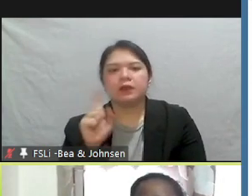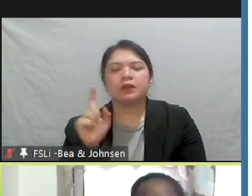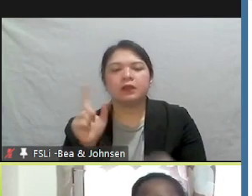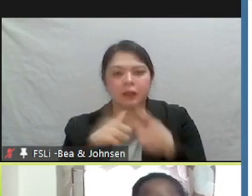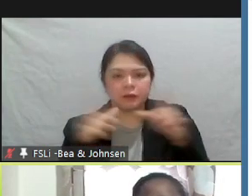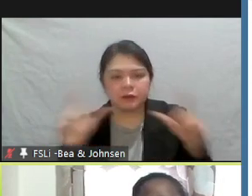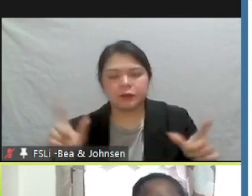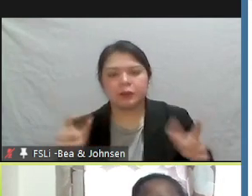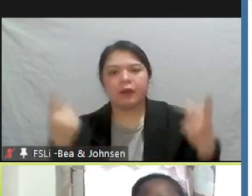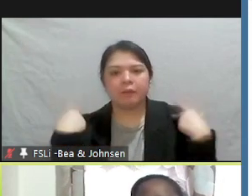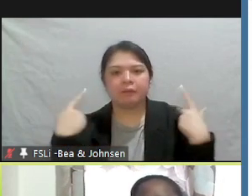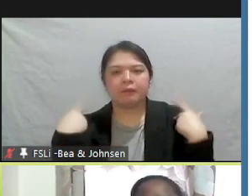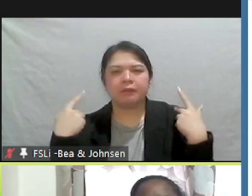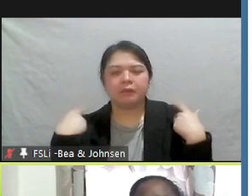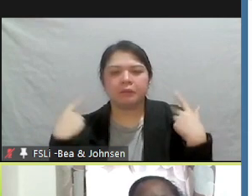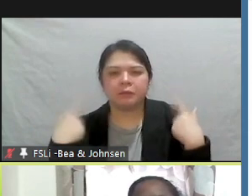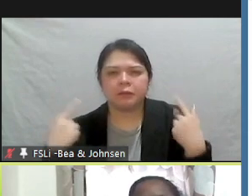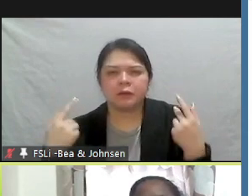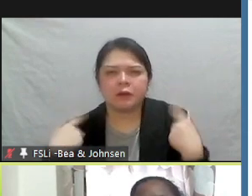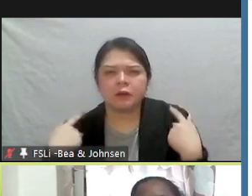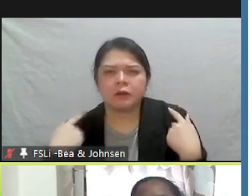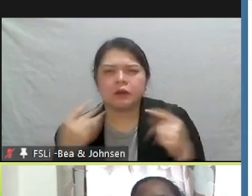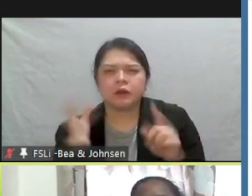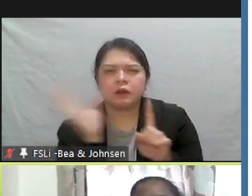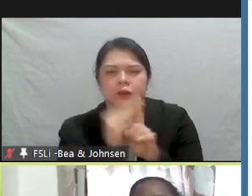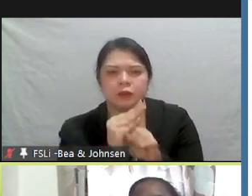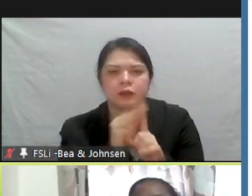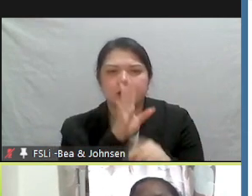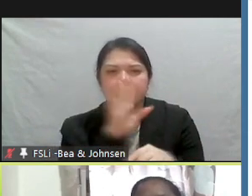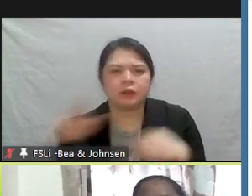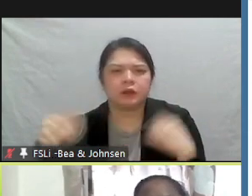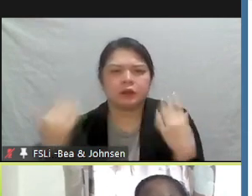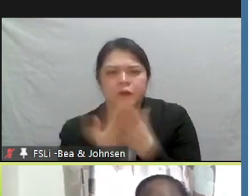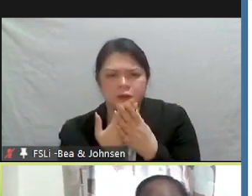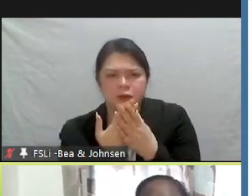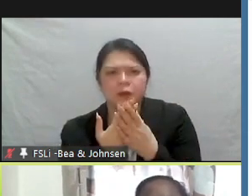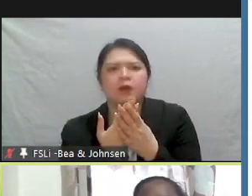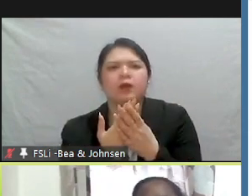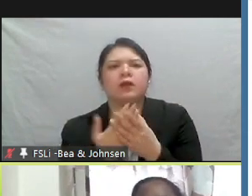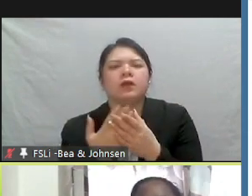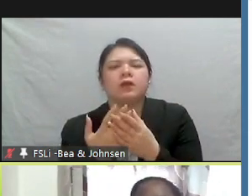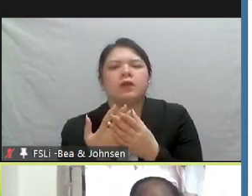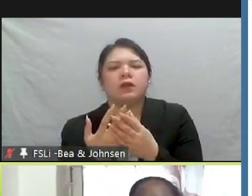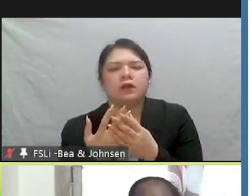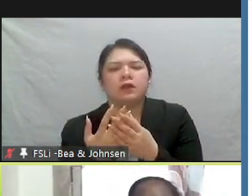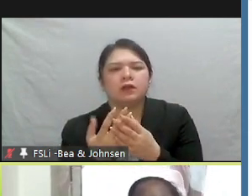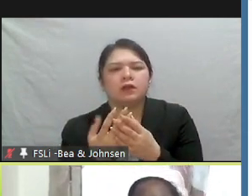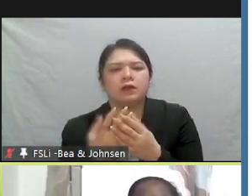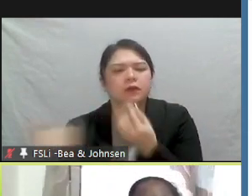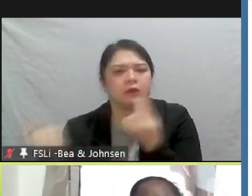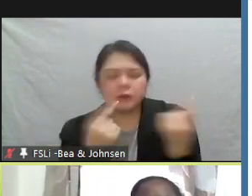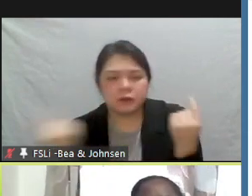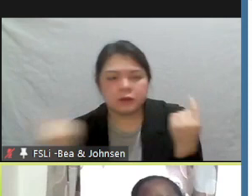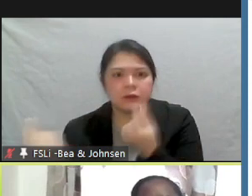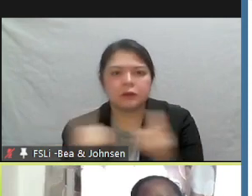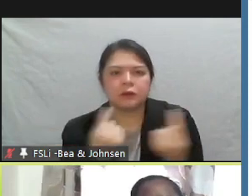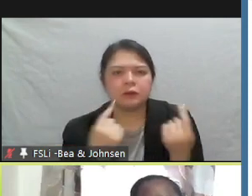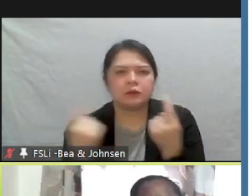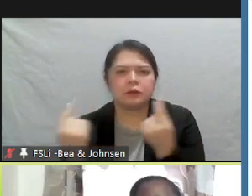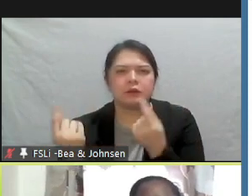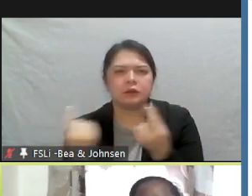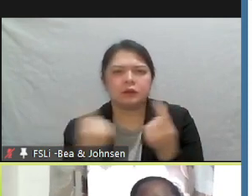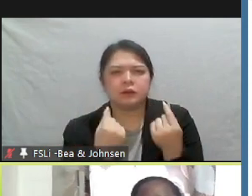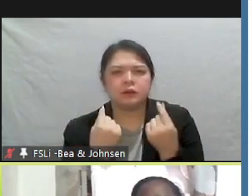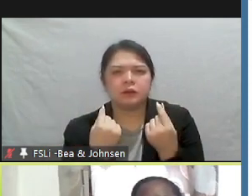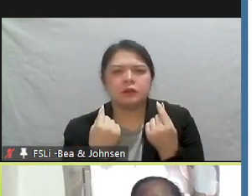nagkaroon kami ng rituals. Lahat ng mga ginawa naming autografiya, alphabet primer po, yung mga